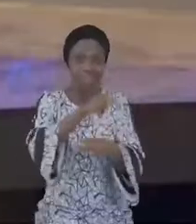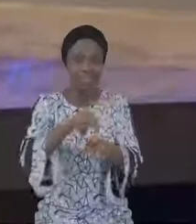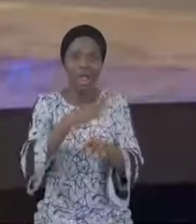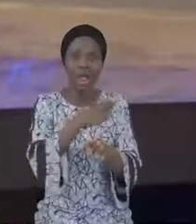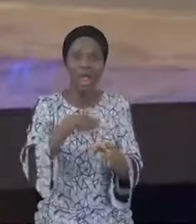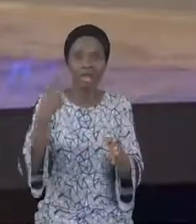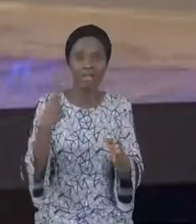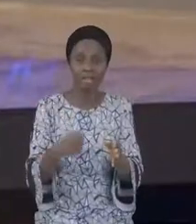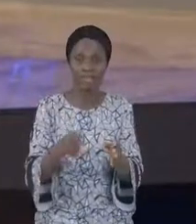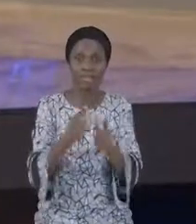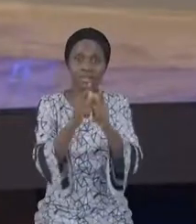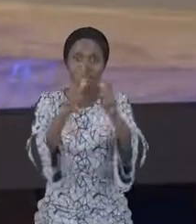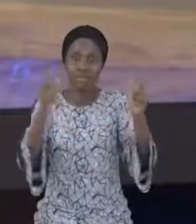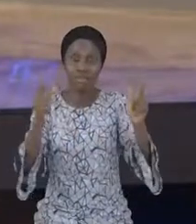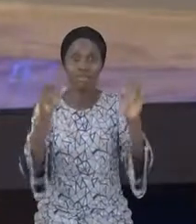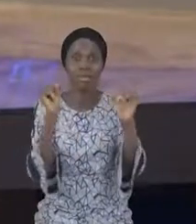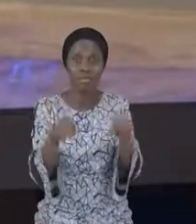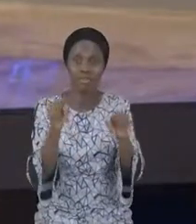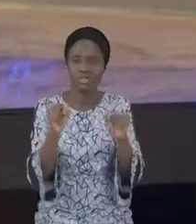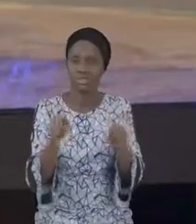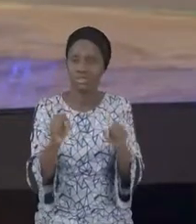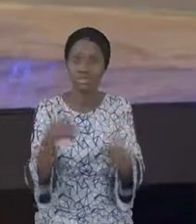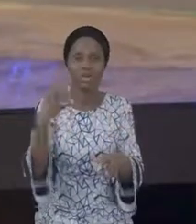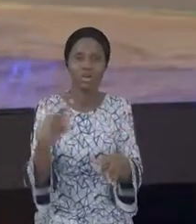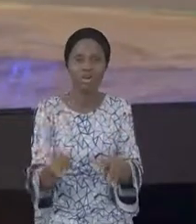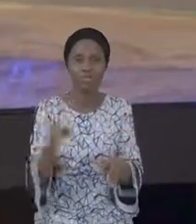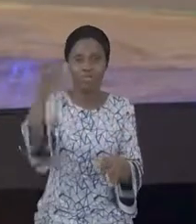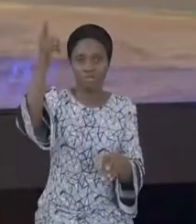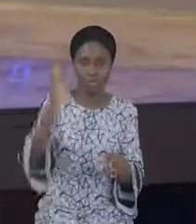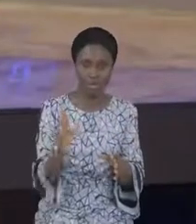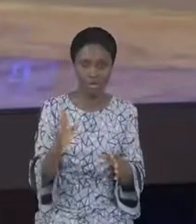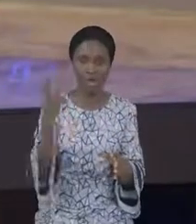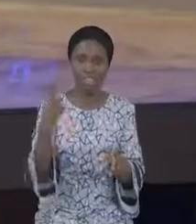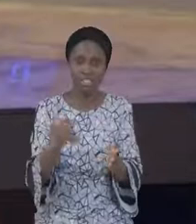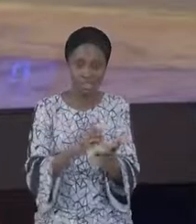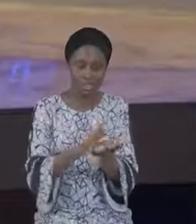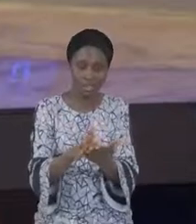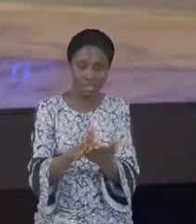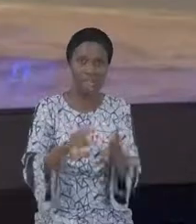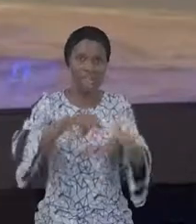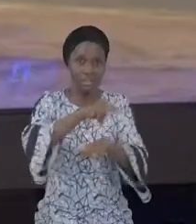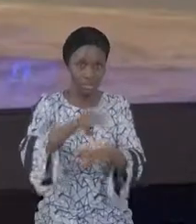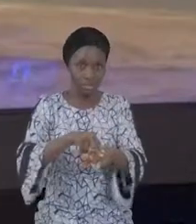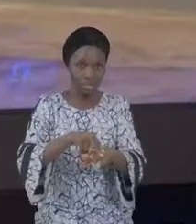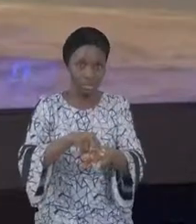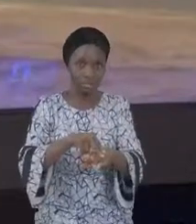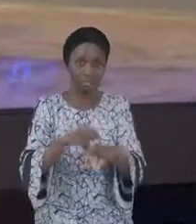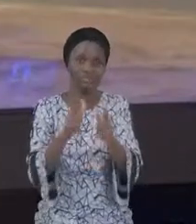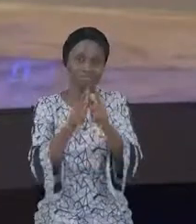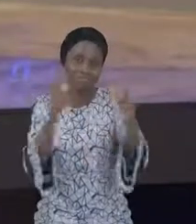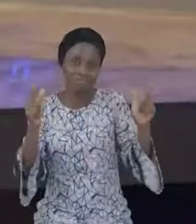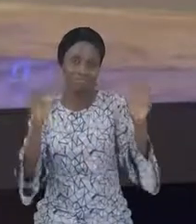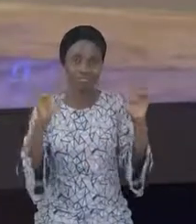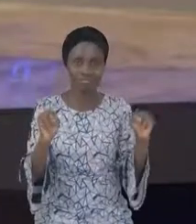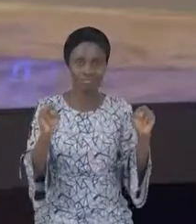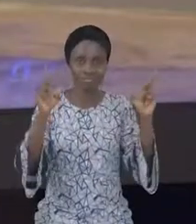supernatural Dieu, possibilities of God, de the Dieu, divine la nature, divine, supernatural. Let's